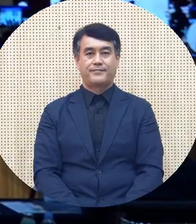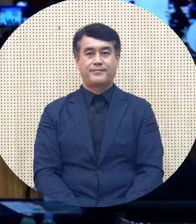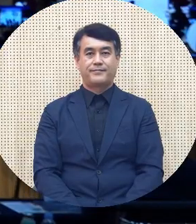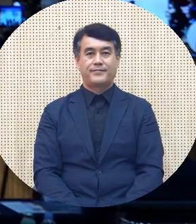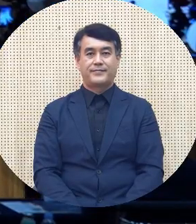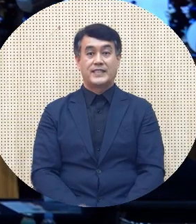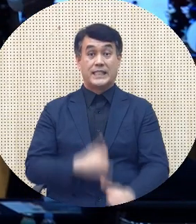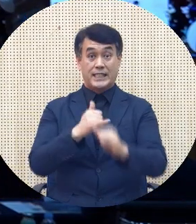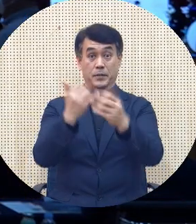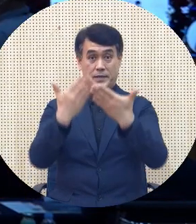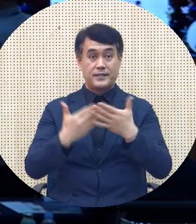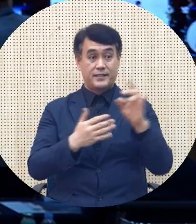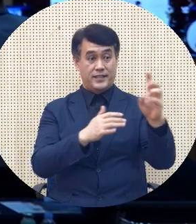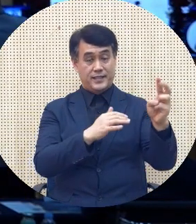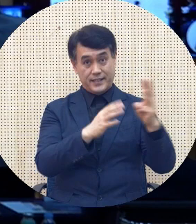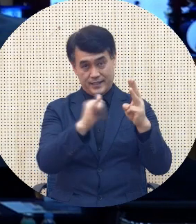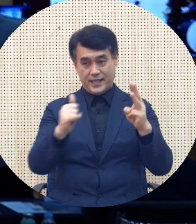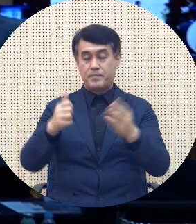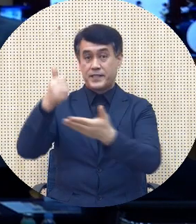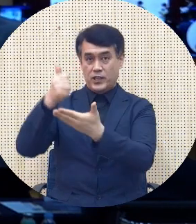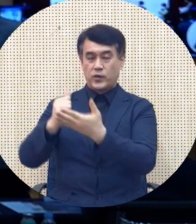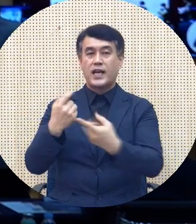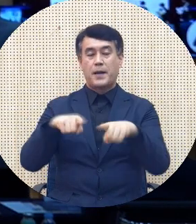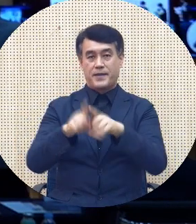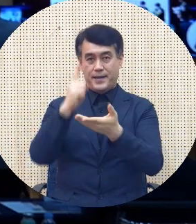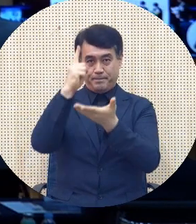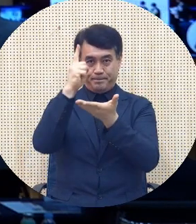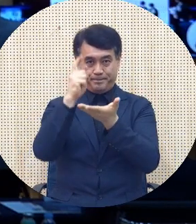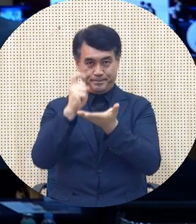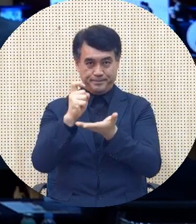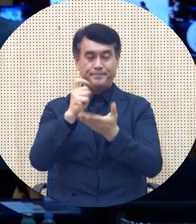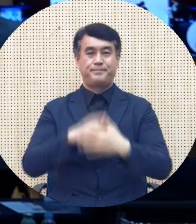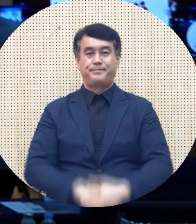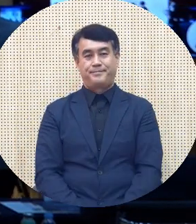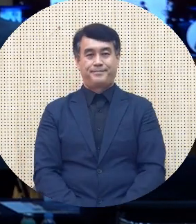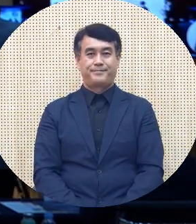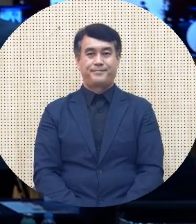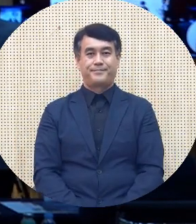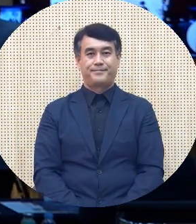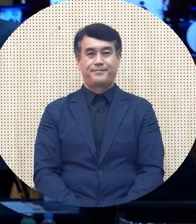네, 수상자 세 분과 장관님 사진 촬영 진행하겠습니다.